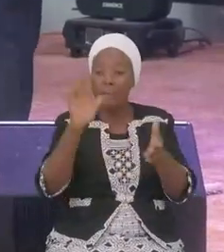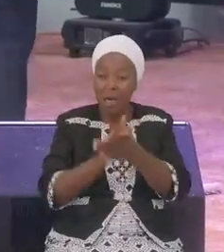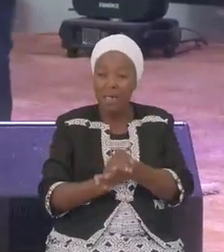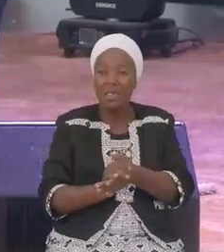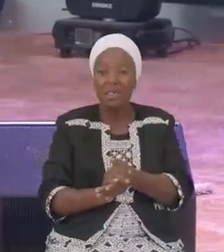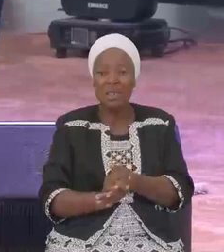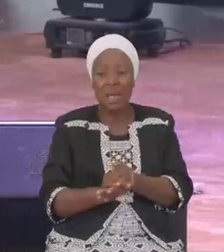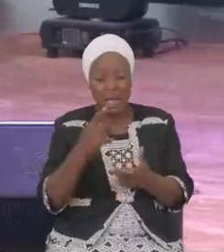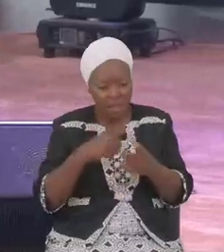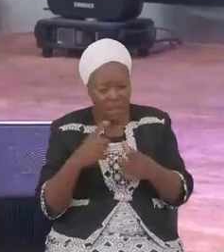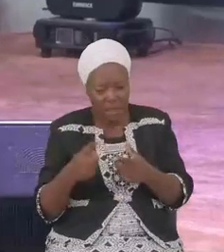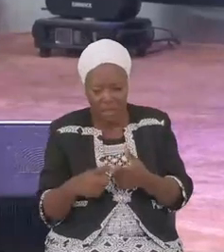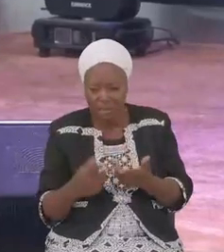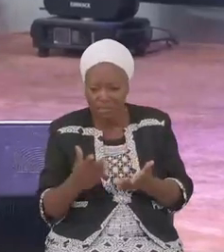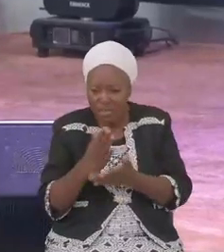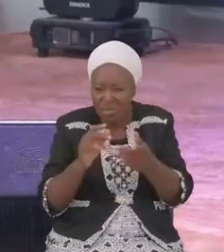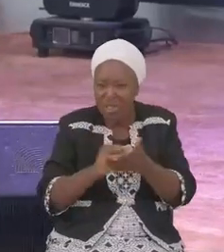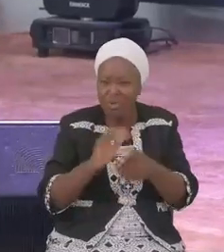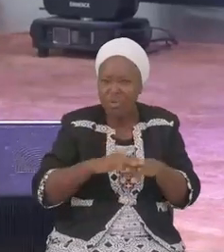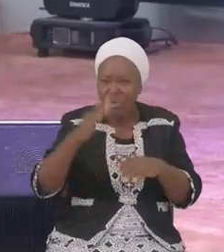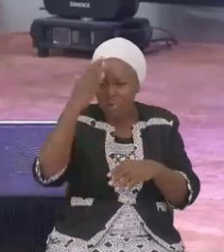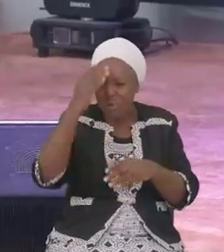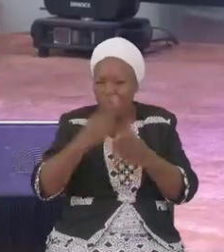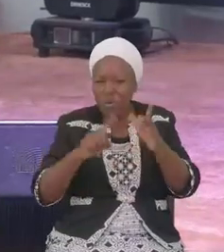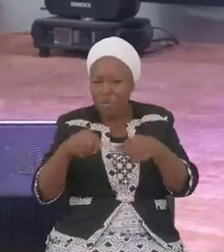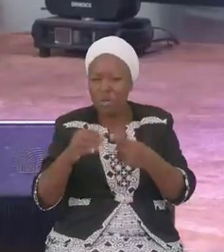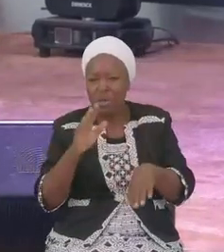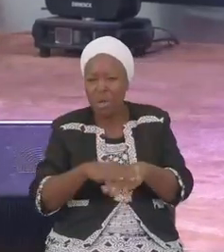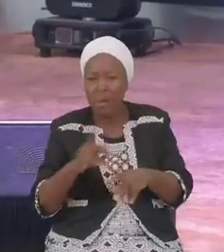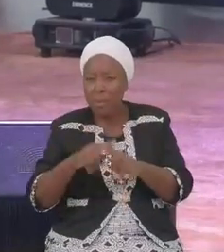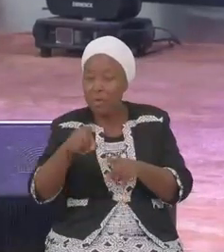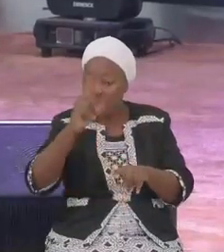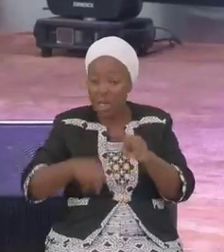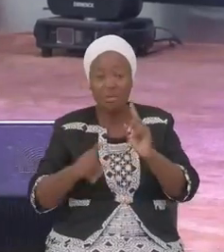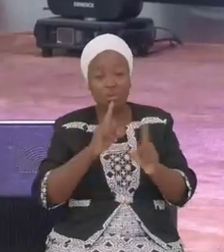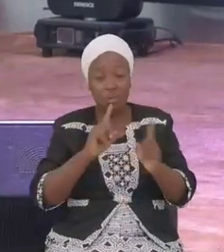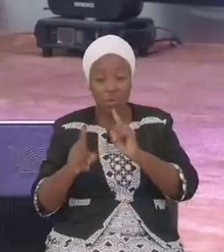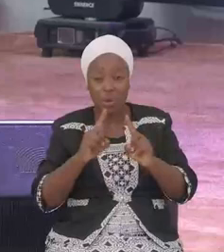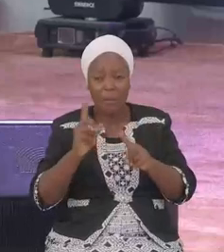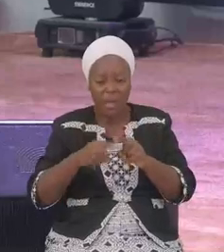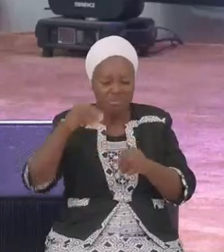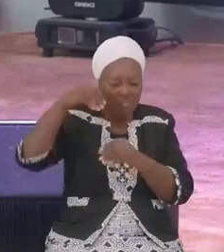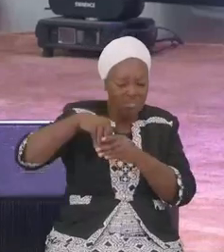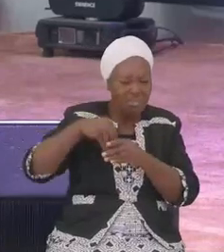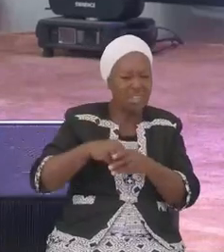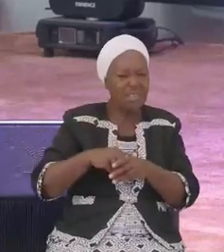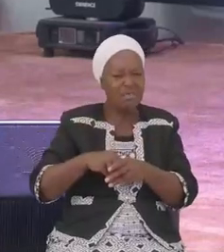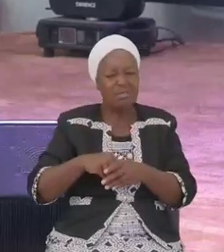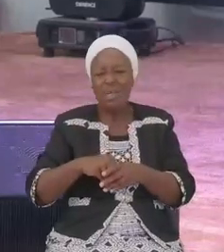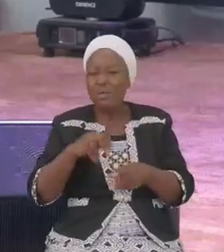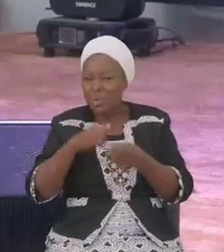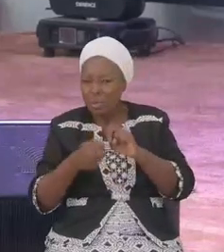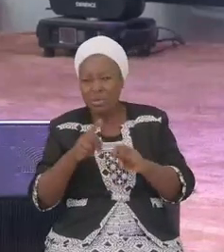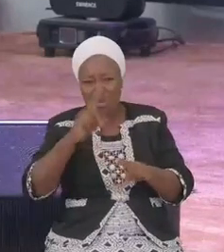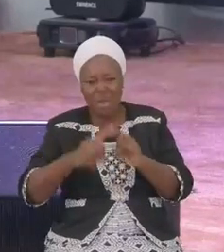Et puis, il y a quelque chose que tu ne sais, tu n'aimes pas. La chose arrive dans le mariage et quelque chose que tu n'aimes pas, tu ne peux pas parler à ton pasteur,